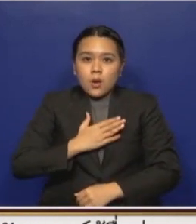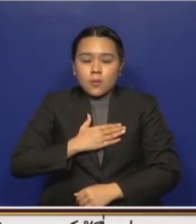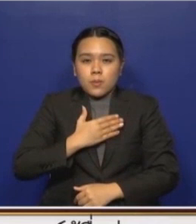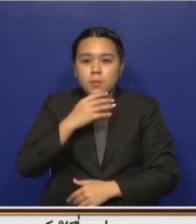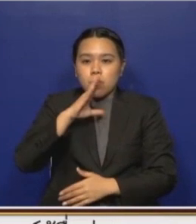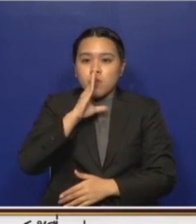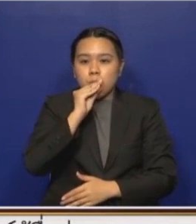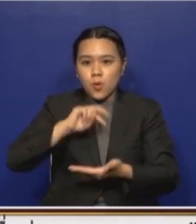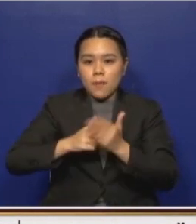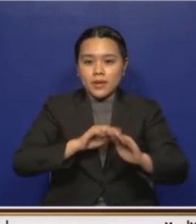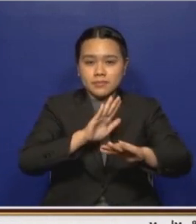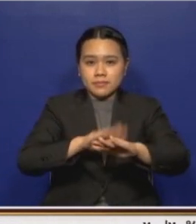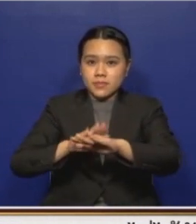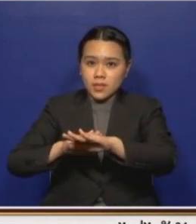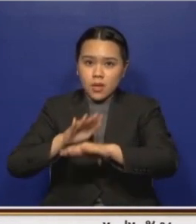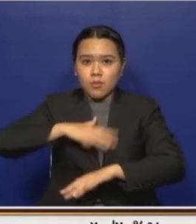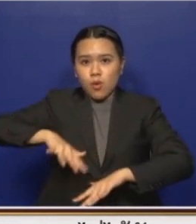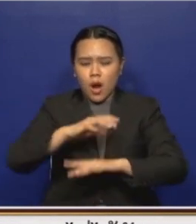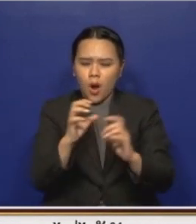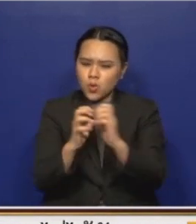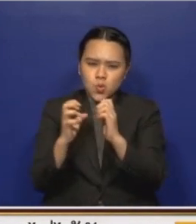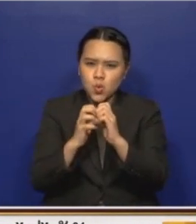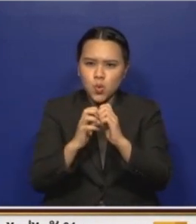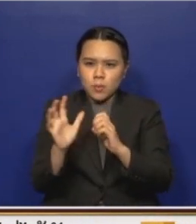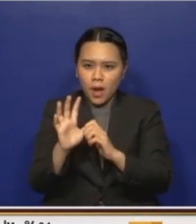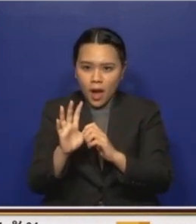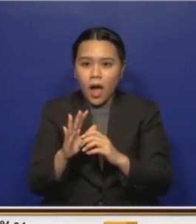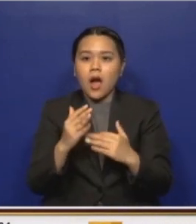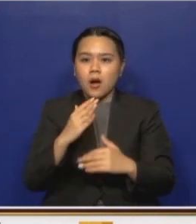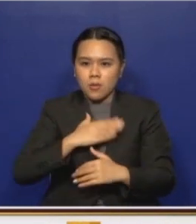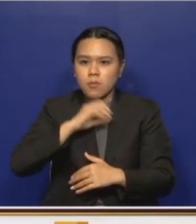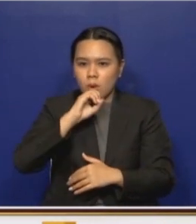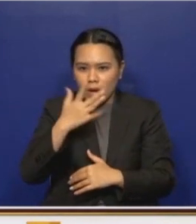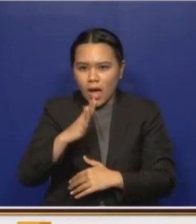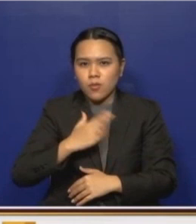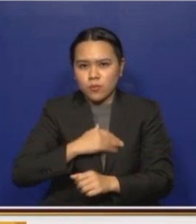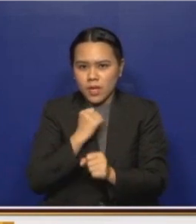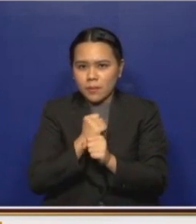างคนบอกไม่เป็นไรผมฉีดหมอยังแตกความคิดเป็น